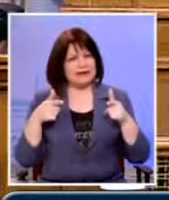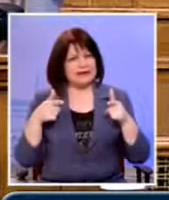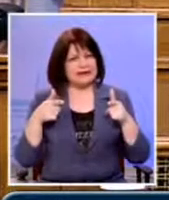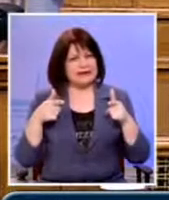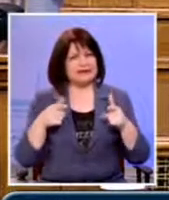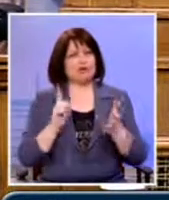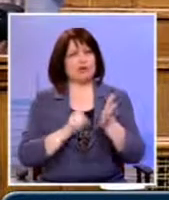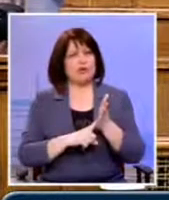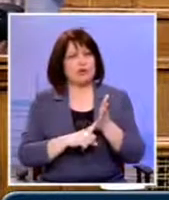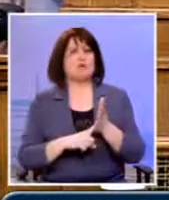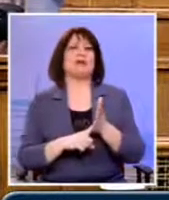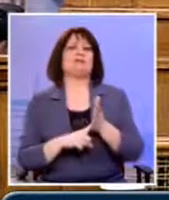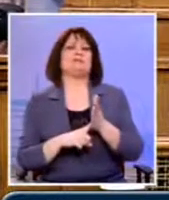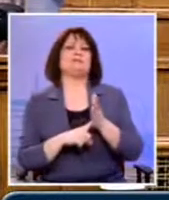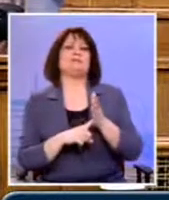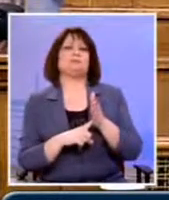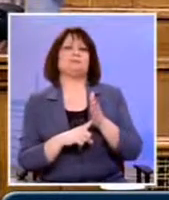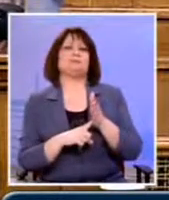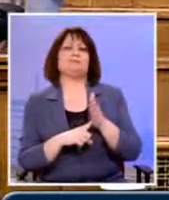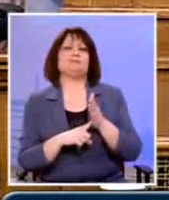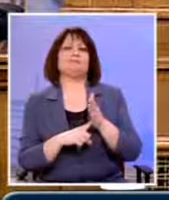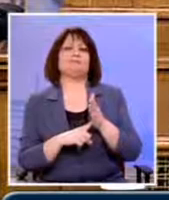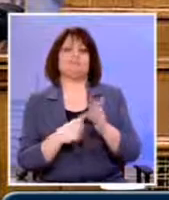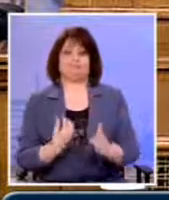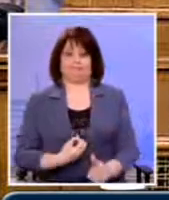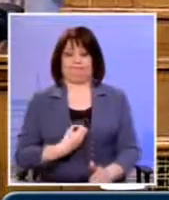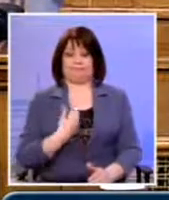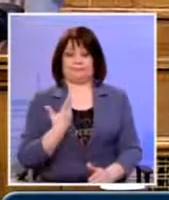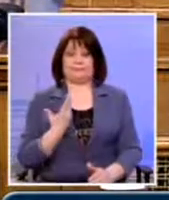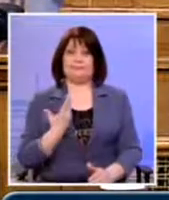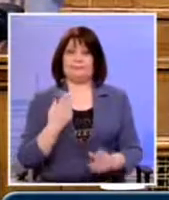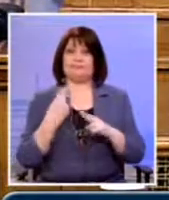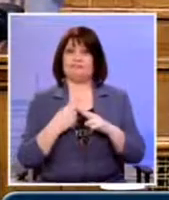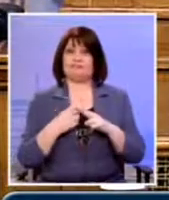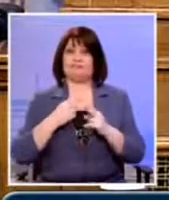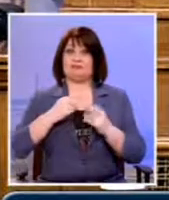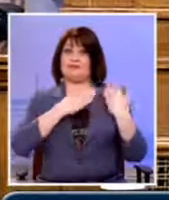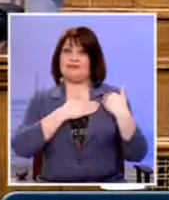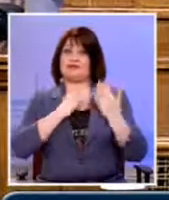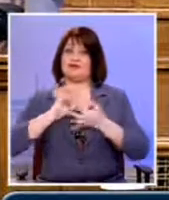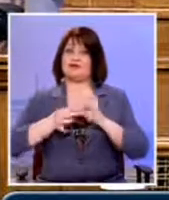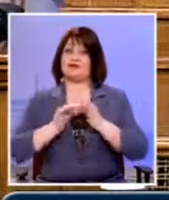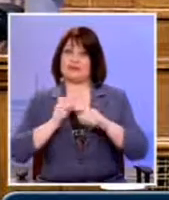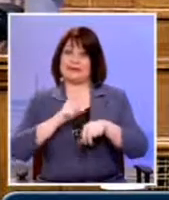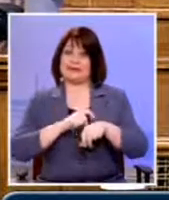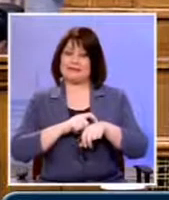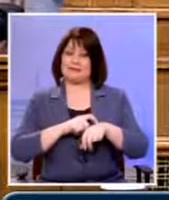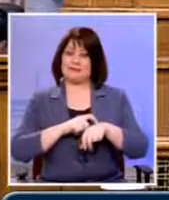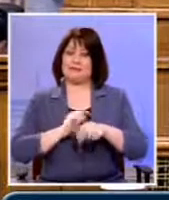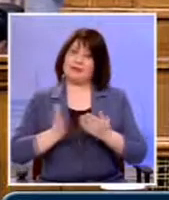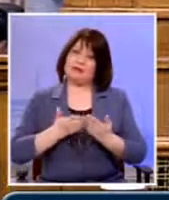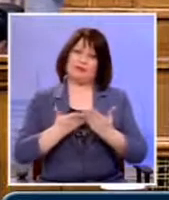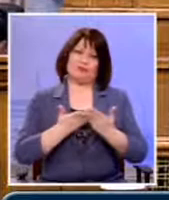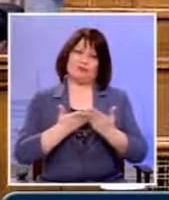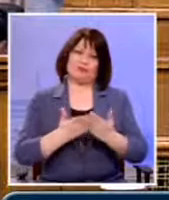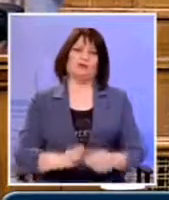απόλυτα νόμιμες και με αίσθηση της ιστορικής ευθύνης και των ιστορικών στιγμών να συμβάλλουμε σε